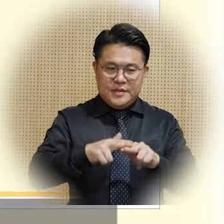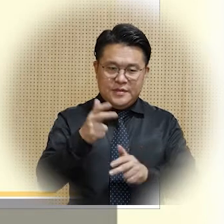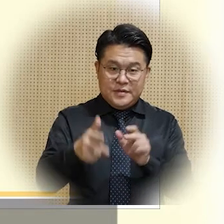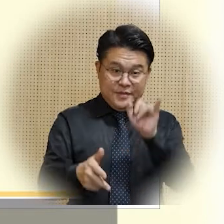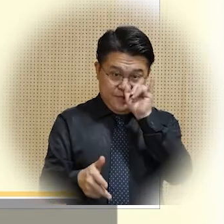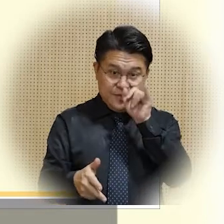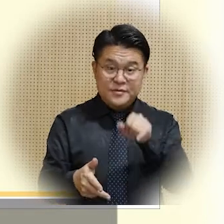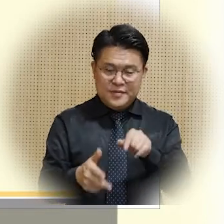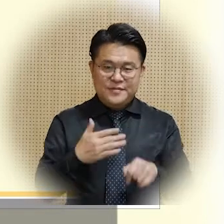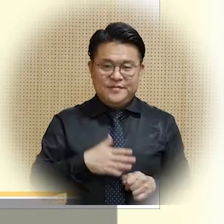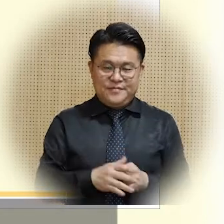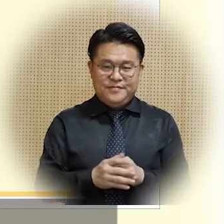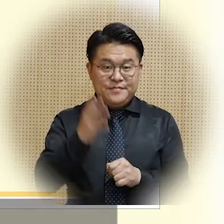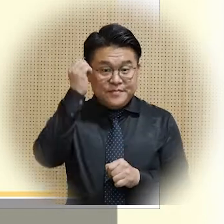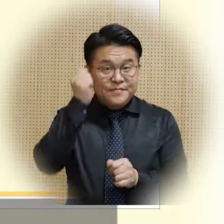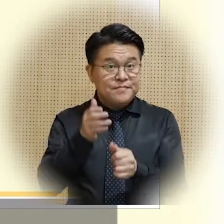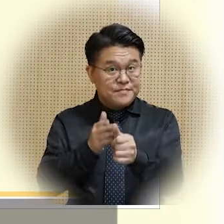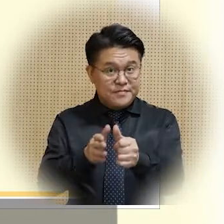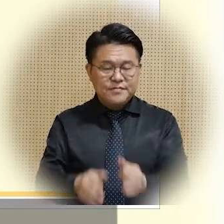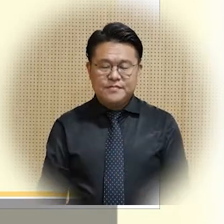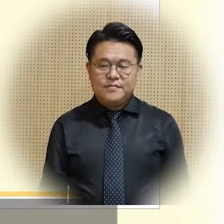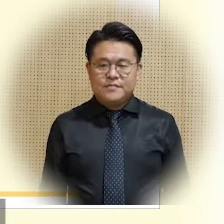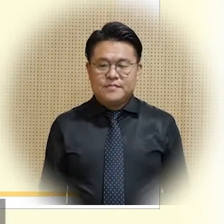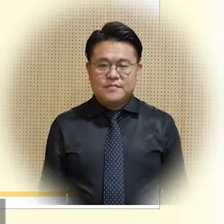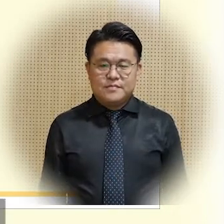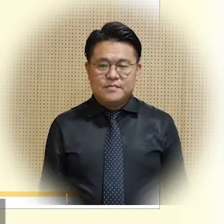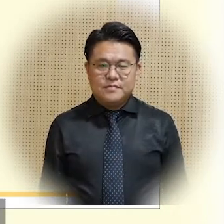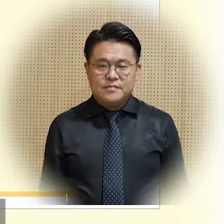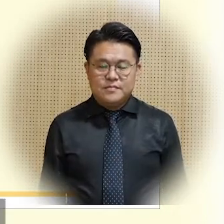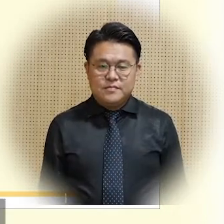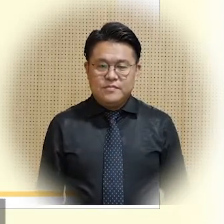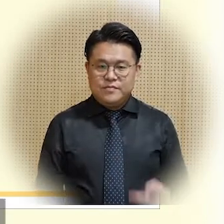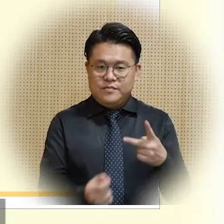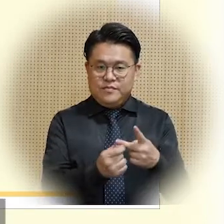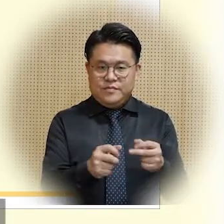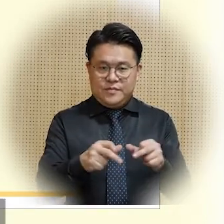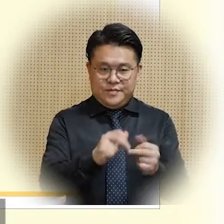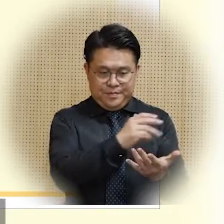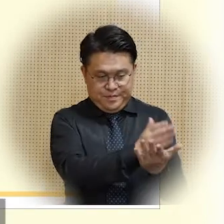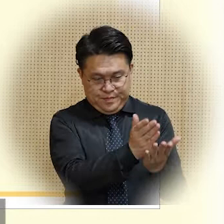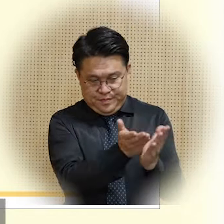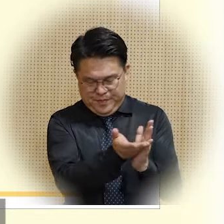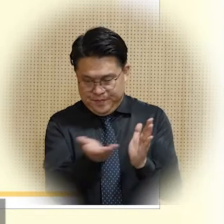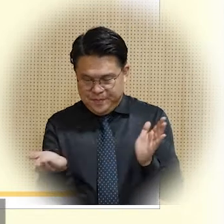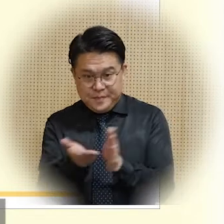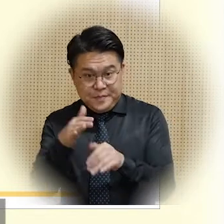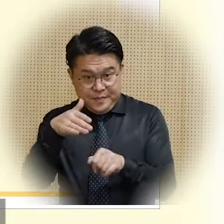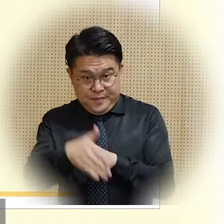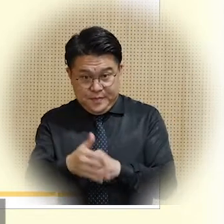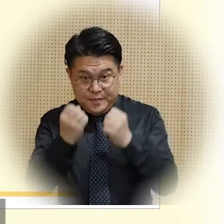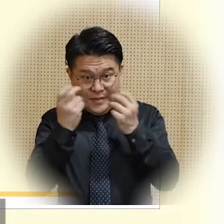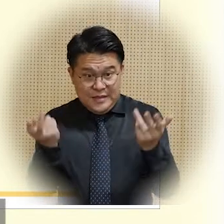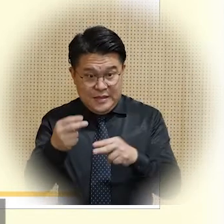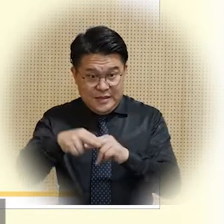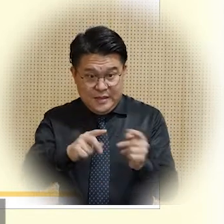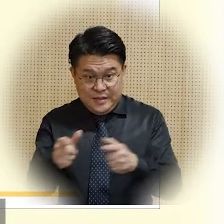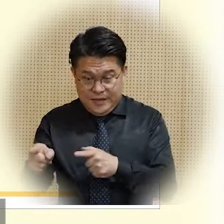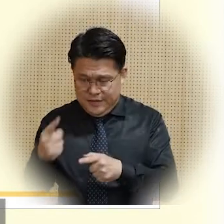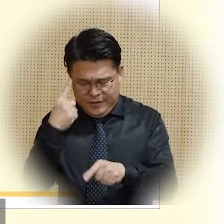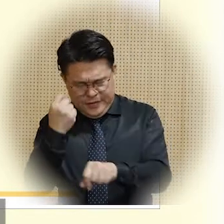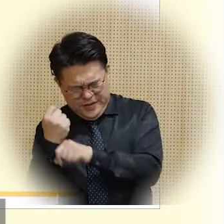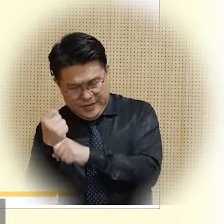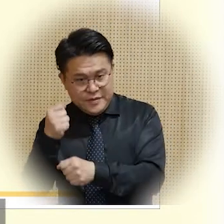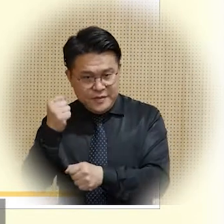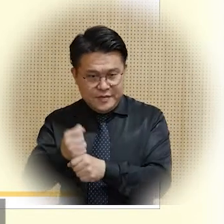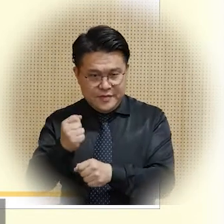일자리 사업이 진행되고 있다라는 거 알고 계시면 좋을 것 같고요. 두 번째로는 장애 유형별 맞춤형 신규 일자리들을